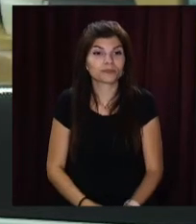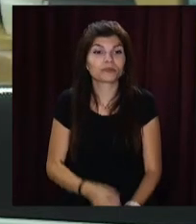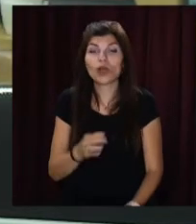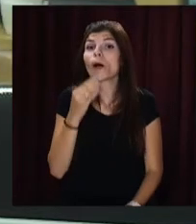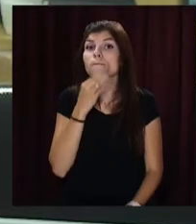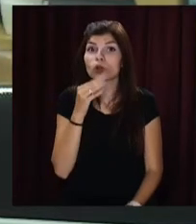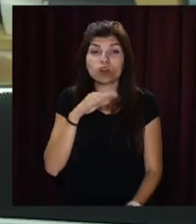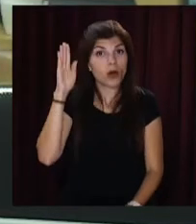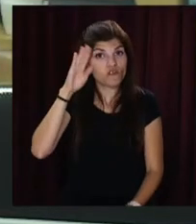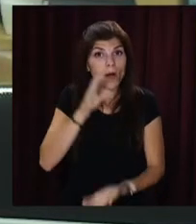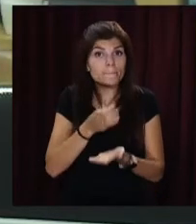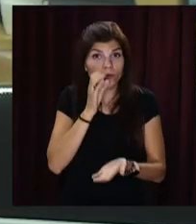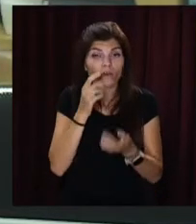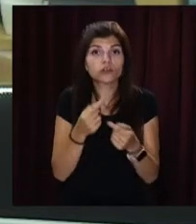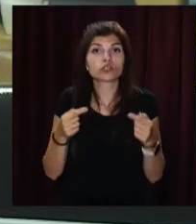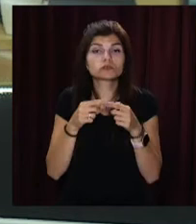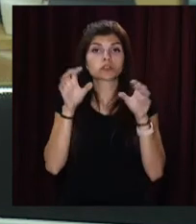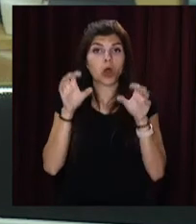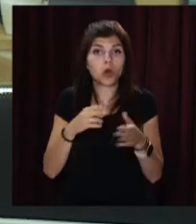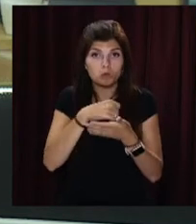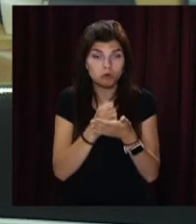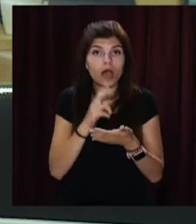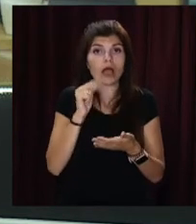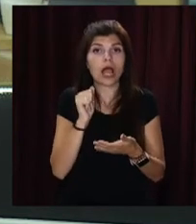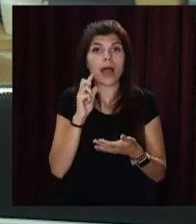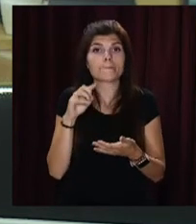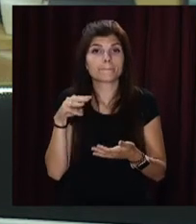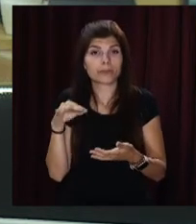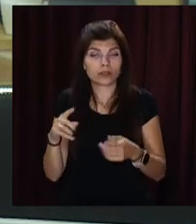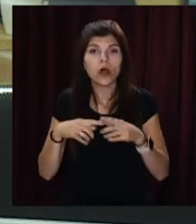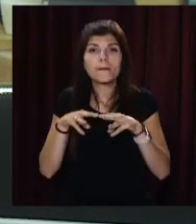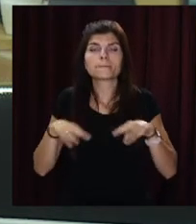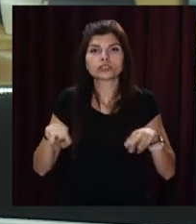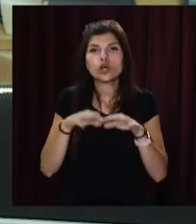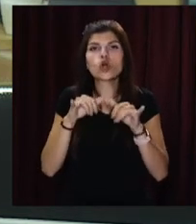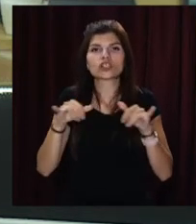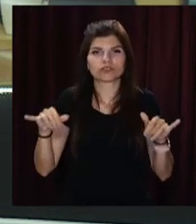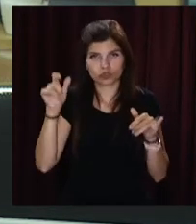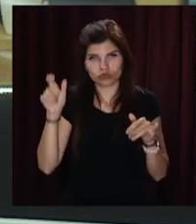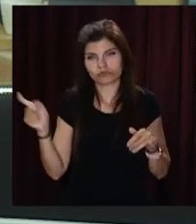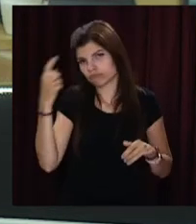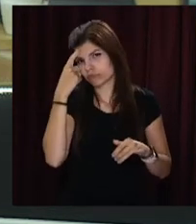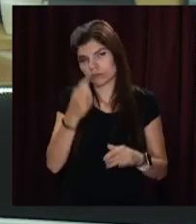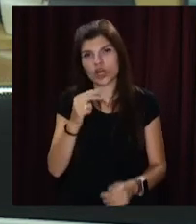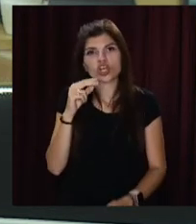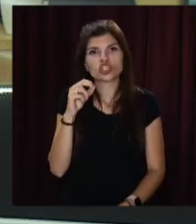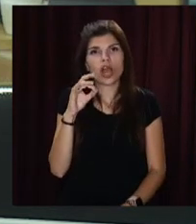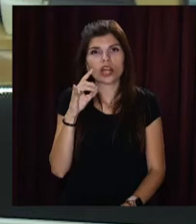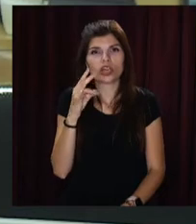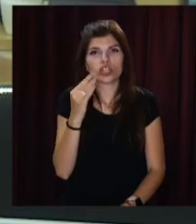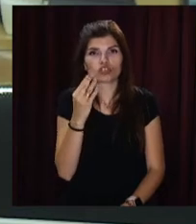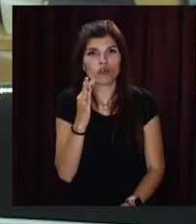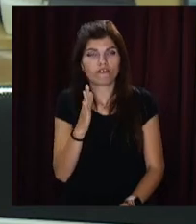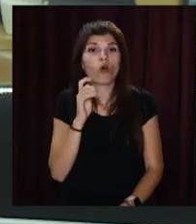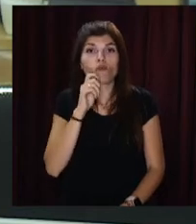Покращення питної води. Відповідний законопроєкт схвалив Кабмін, повідомив міністр розвитку громад та територій України Олексій Чернишов. Наразі